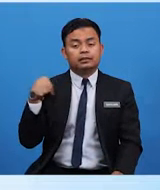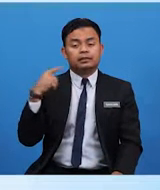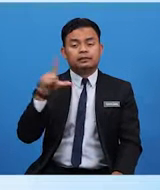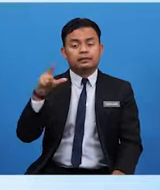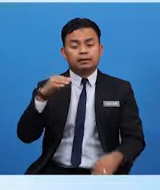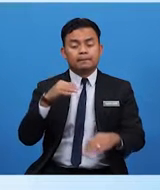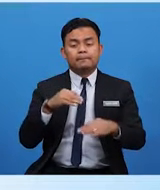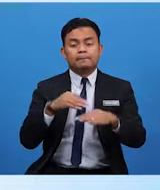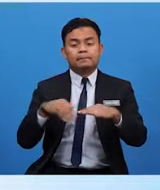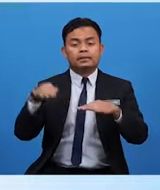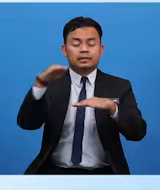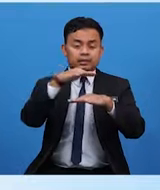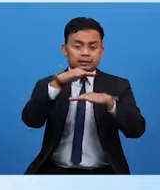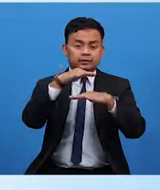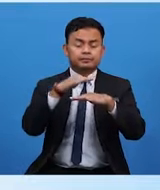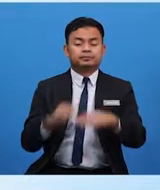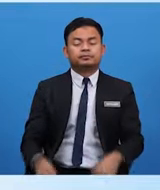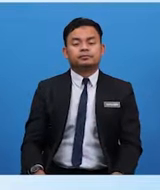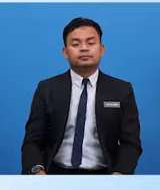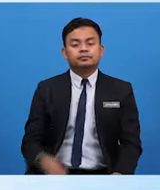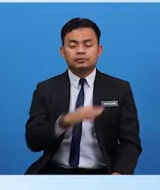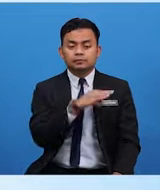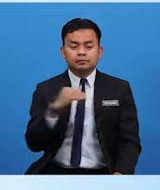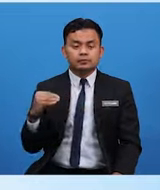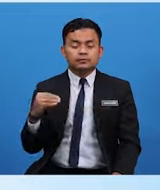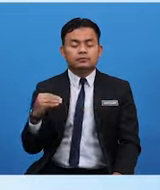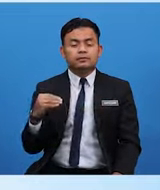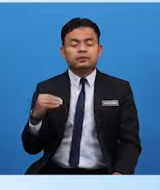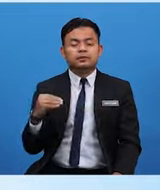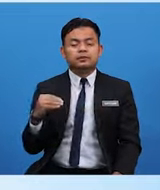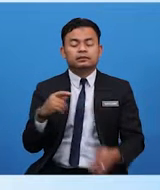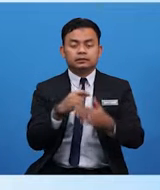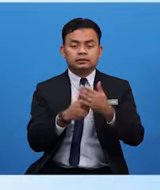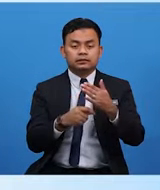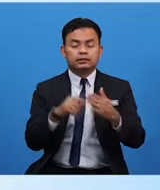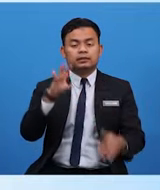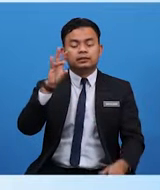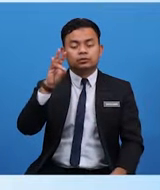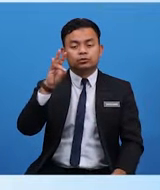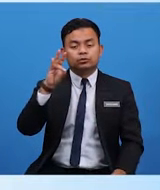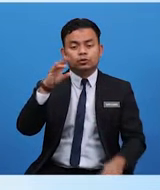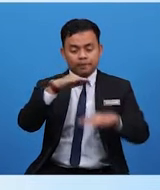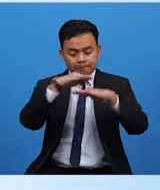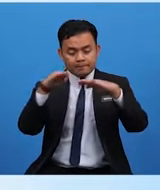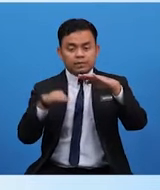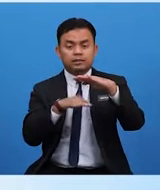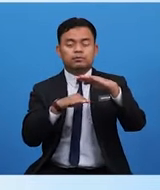pengangkut dan nilai pembagi 7 adalah penyebut